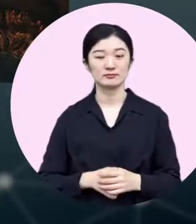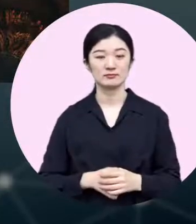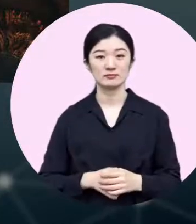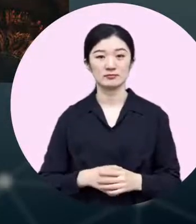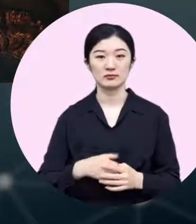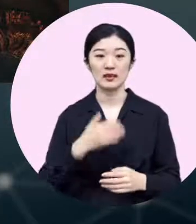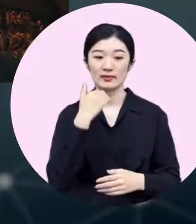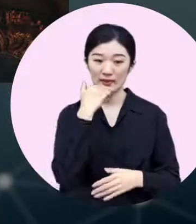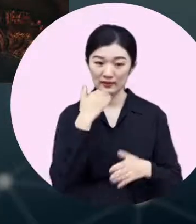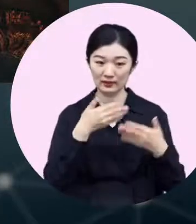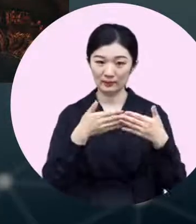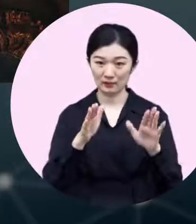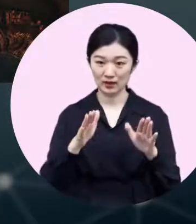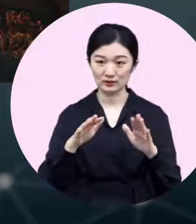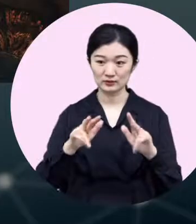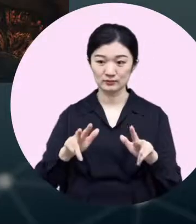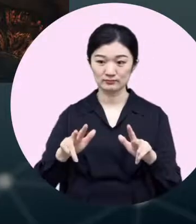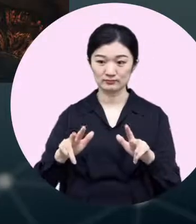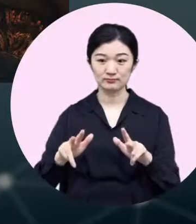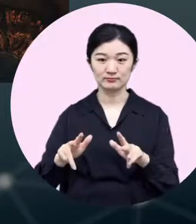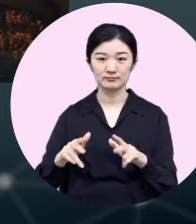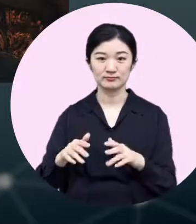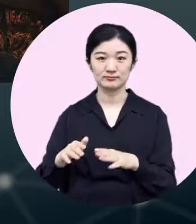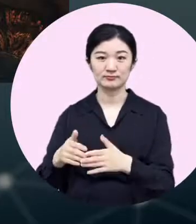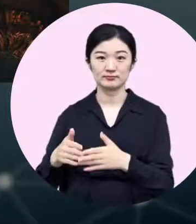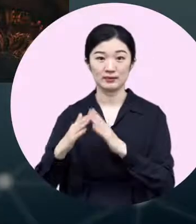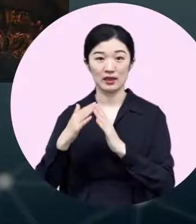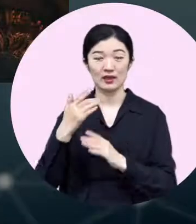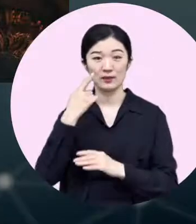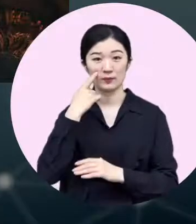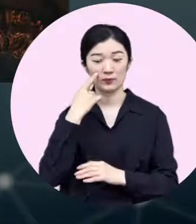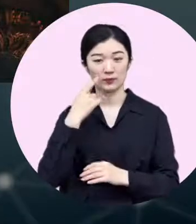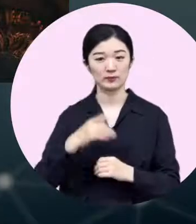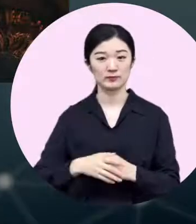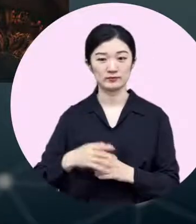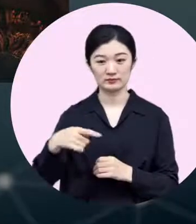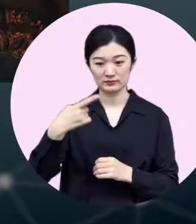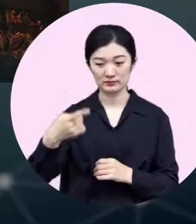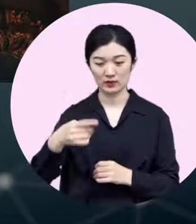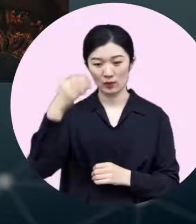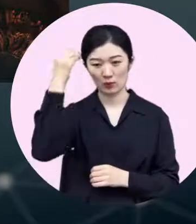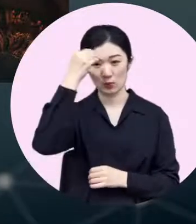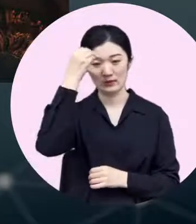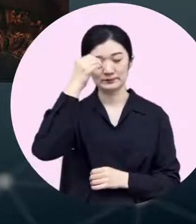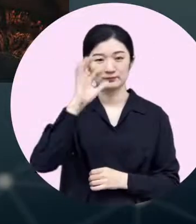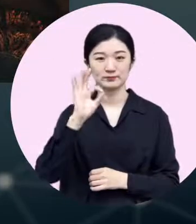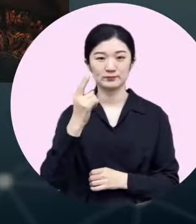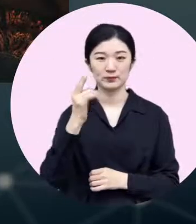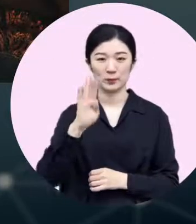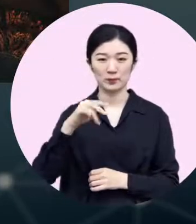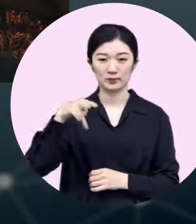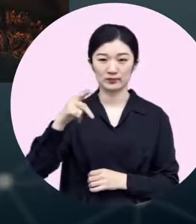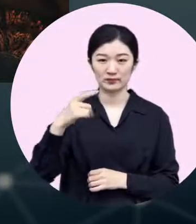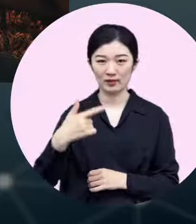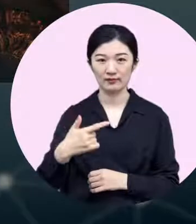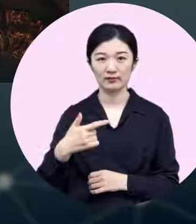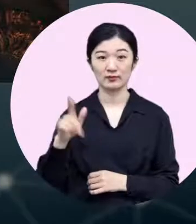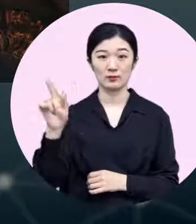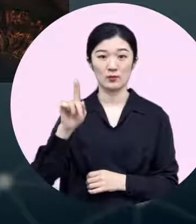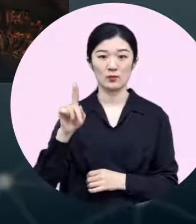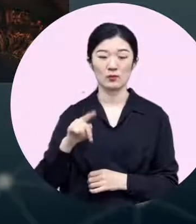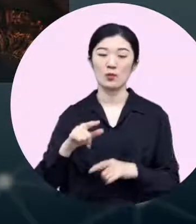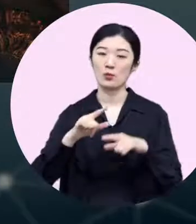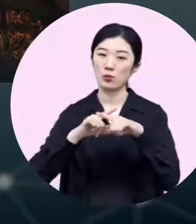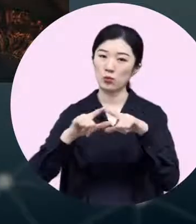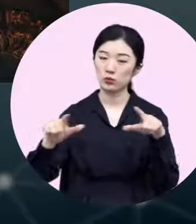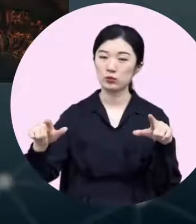기능 일단 켜놓을게요. 그리고 아래에 이제 고급 옵션 켜보시면 저는 이제 보통 입장